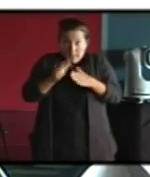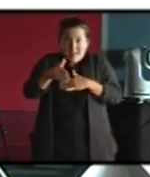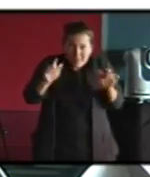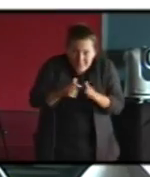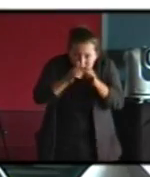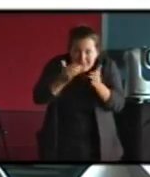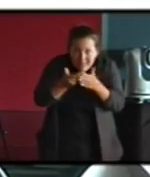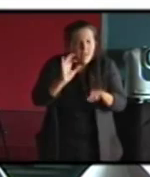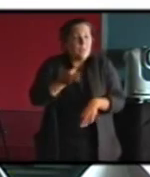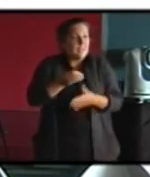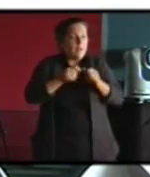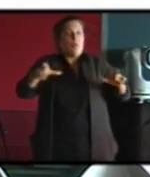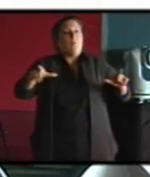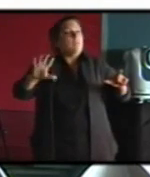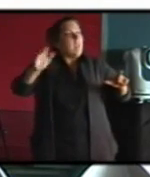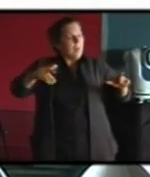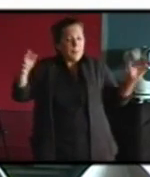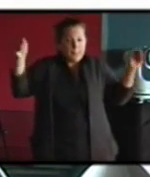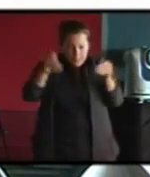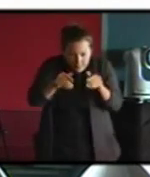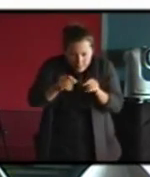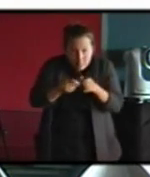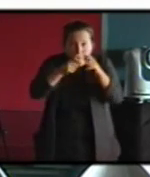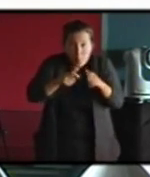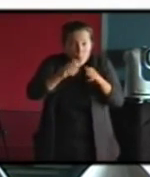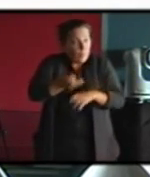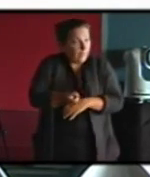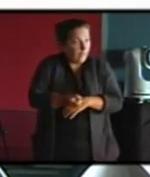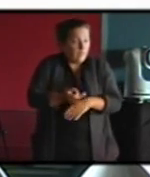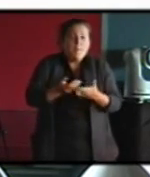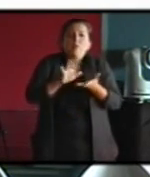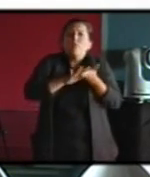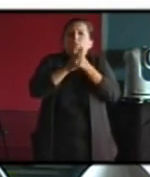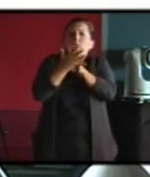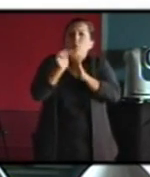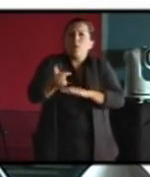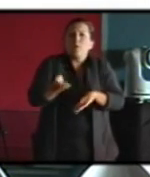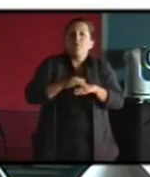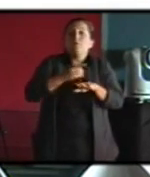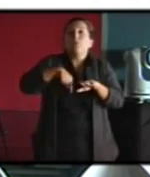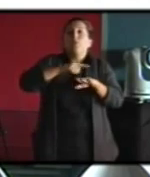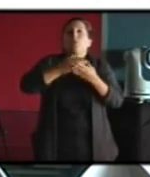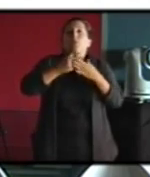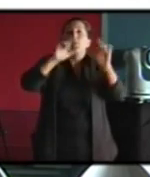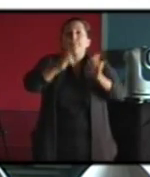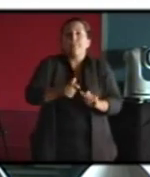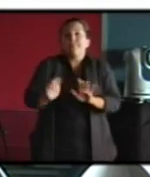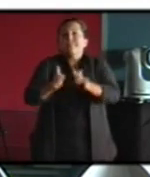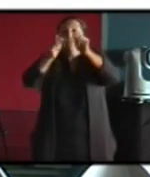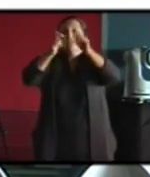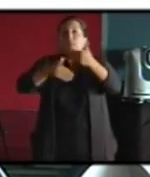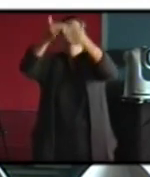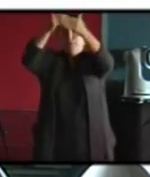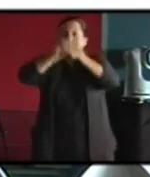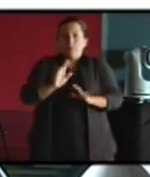c'est une mutation. L'idée, c'est que c'est une transformation, une mutation. Nous, a priori, on n'est pas sur des opérations de démolition, reconstruction. Je pense qu'il ne